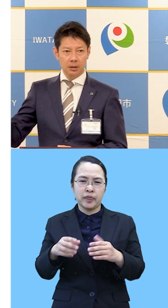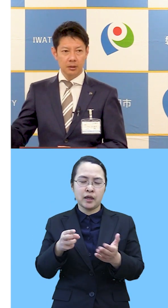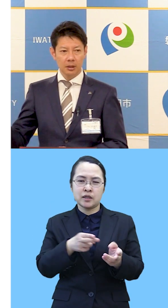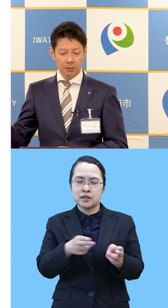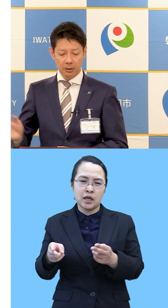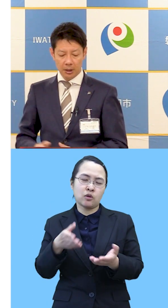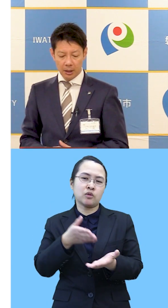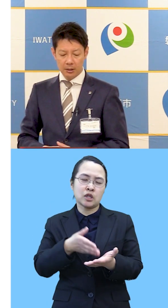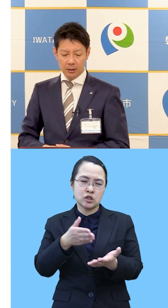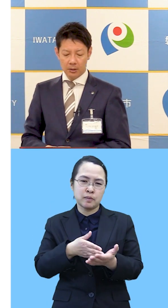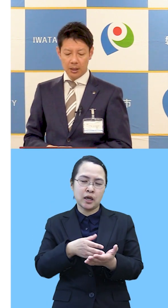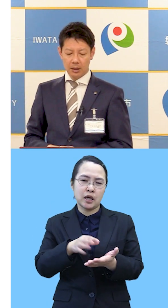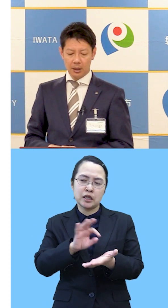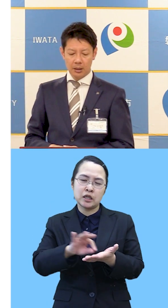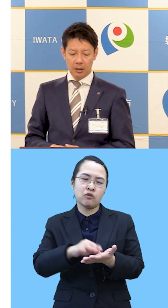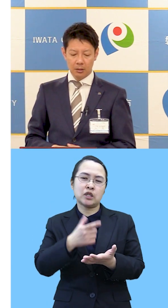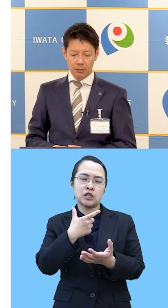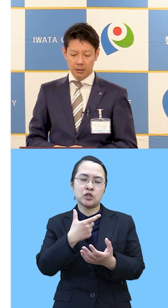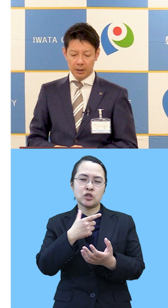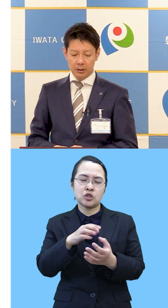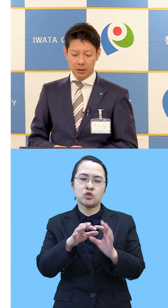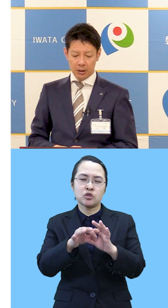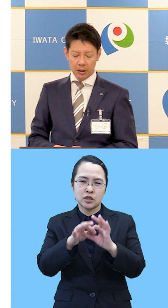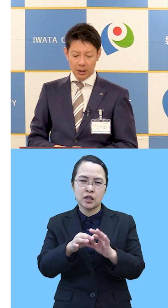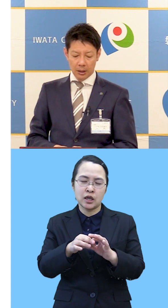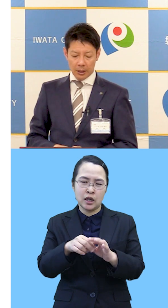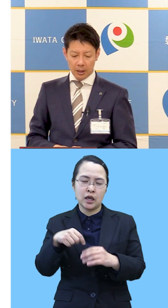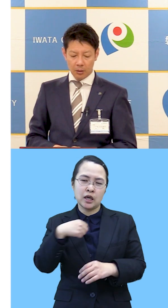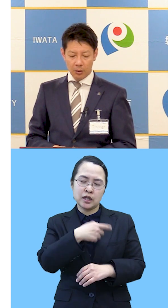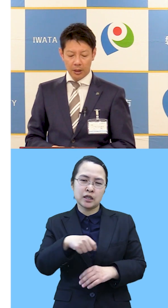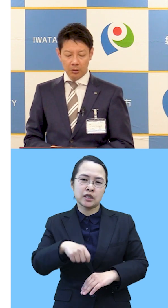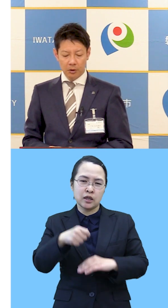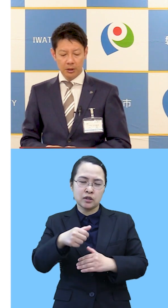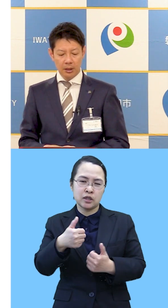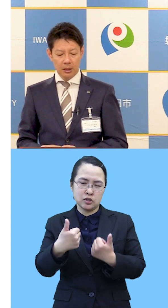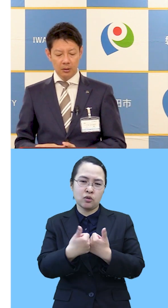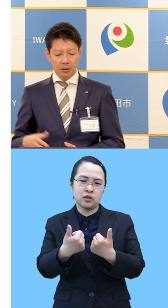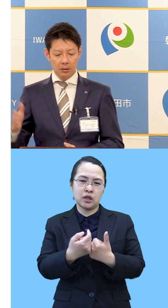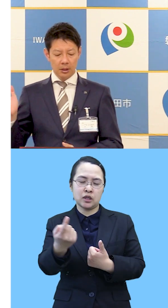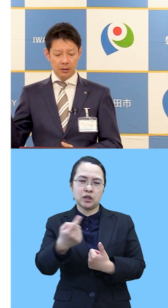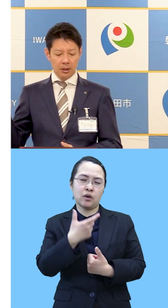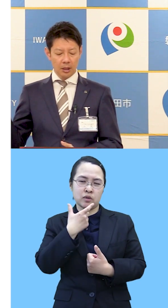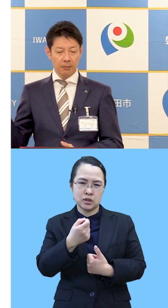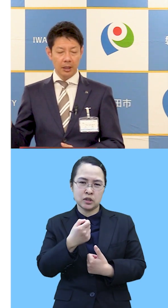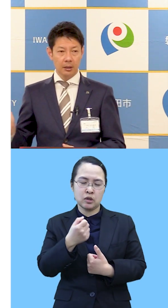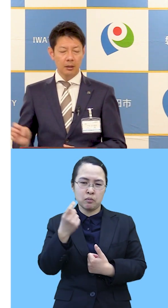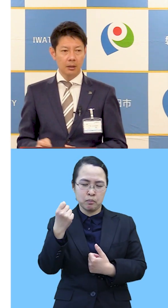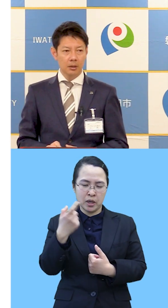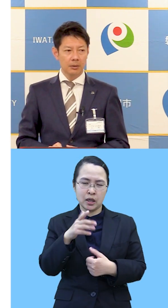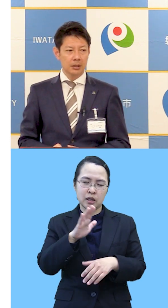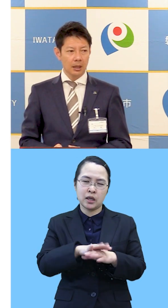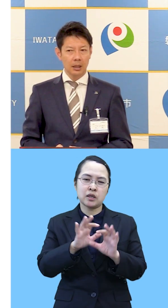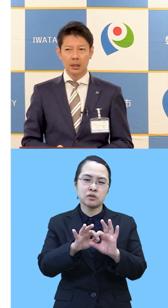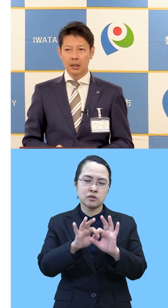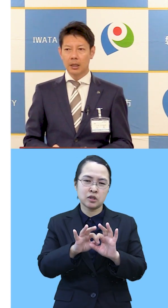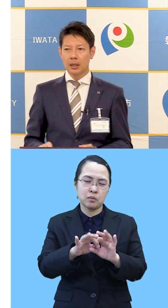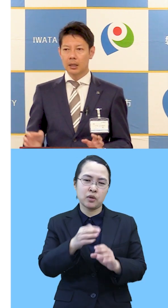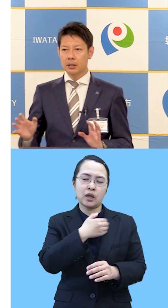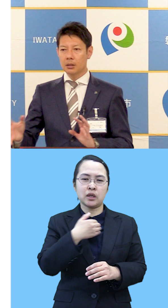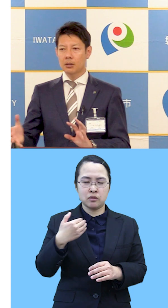とか利用についても気軽に相談いただきたいと思いますし、後見の申し立ての手続きなんかもやっております